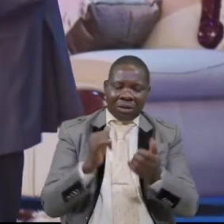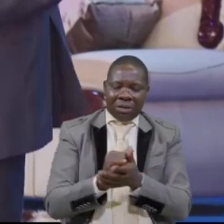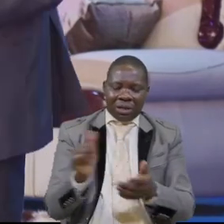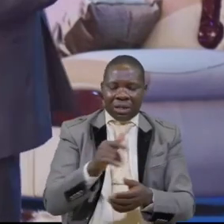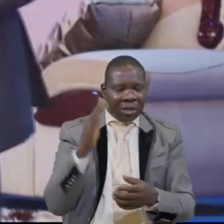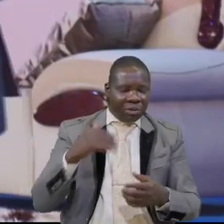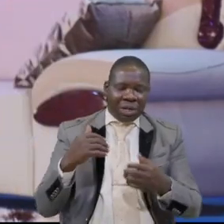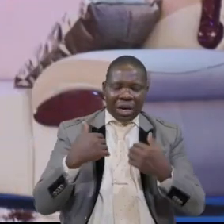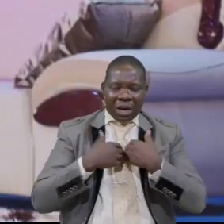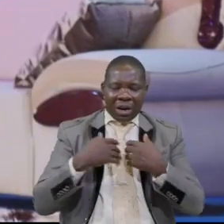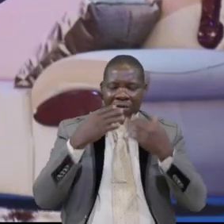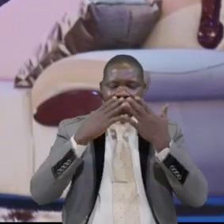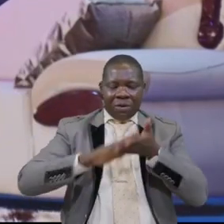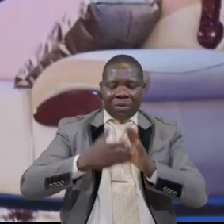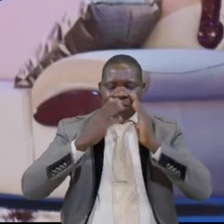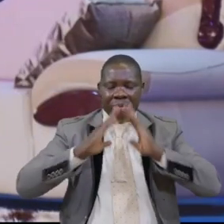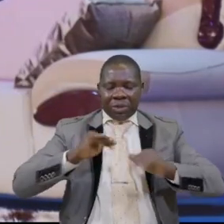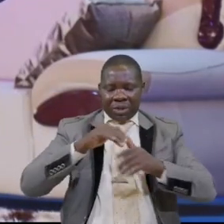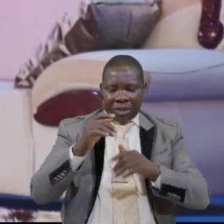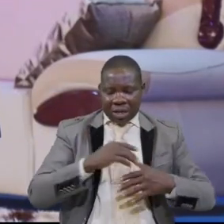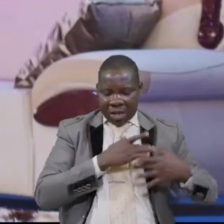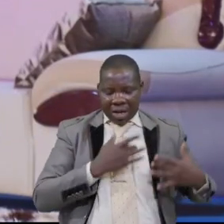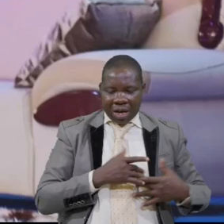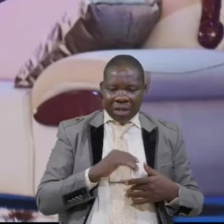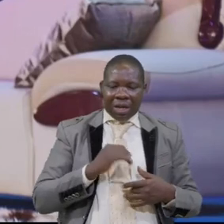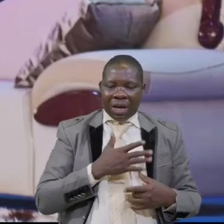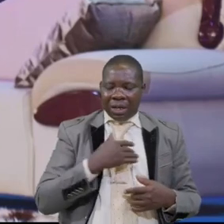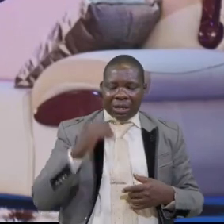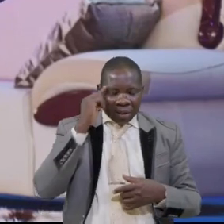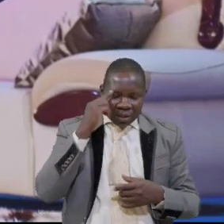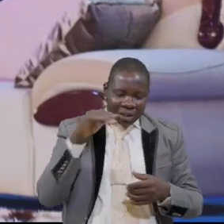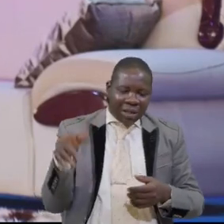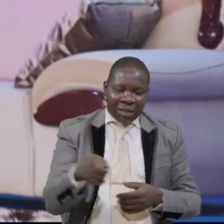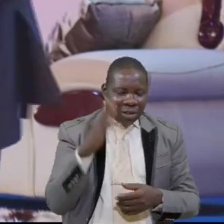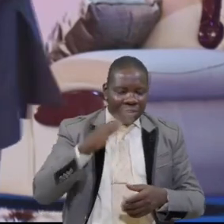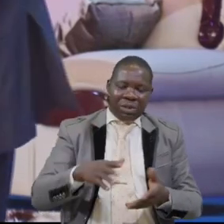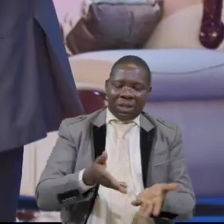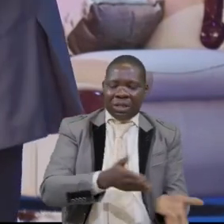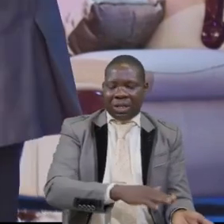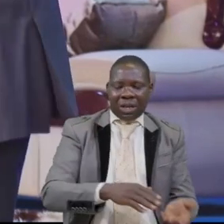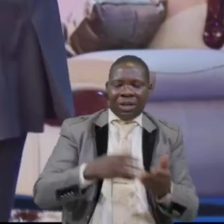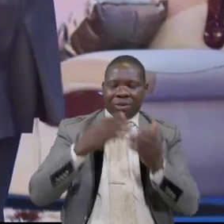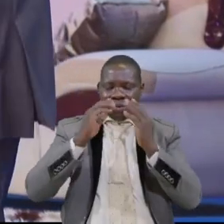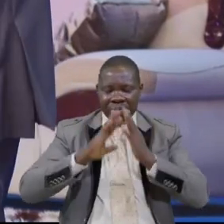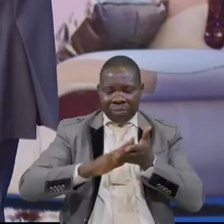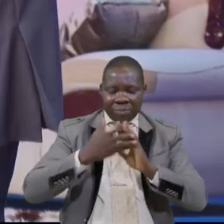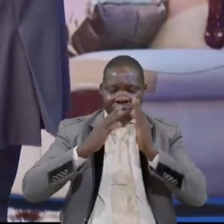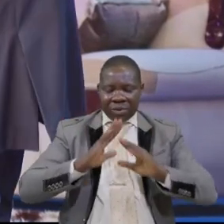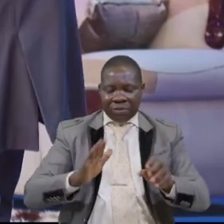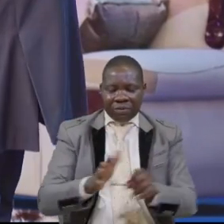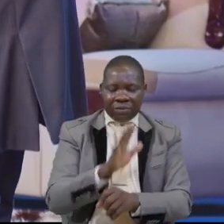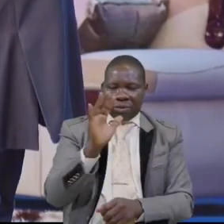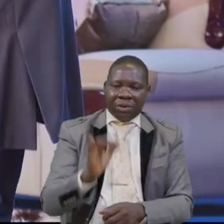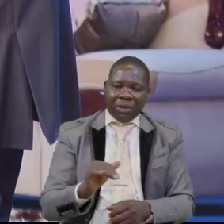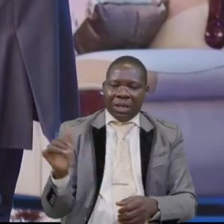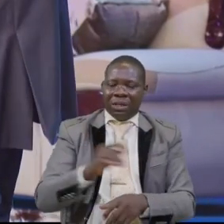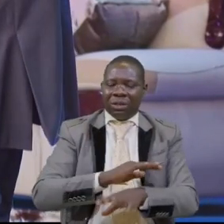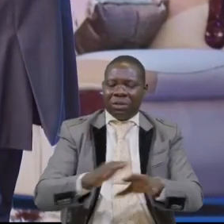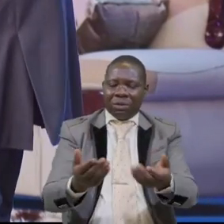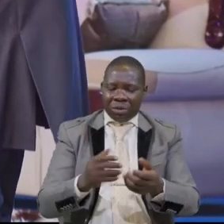ils pourront mourir dans la paix. Et ils ne peuvent pas avoir tout le monde content avec eux. S'ils prennent une